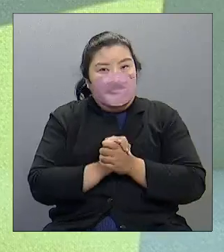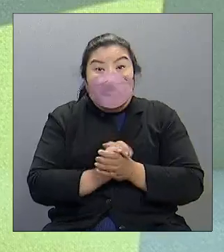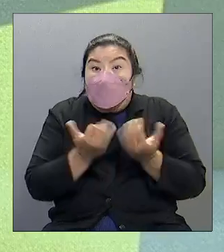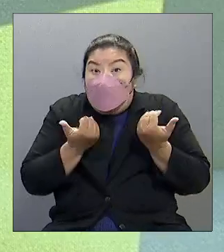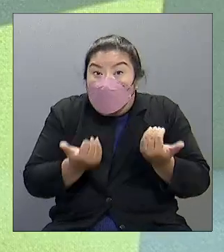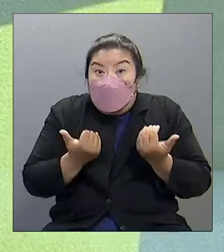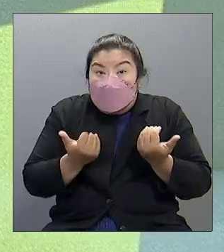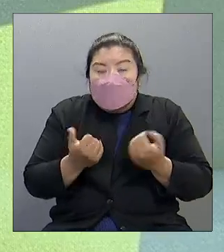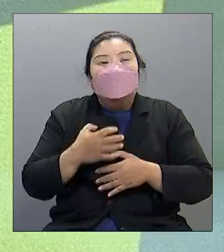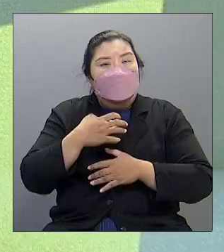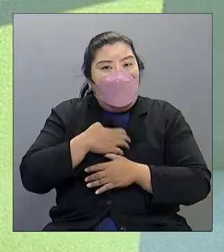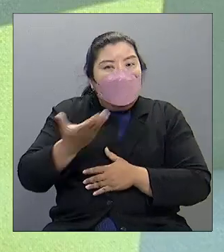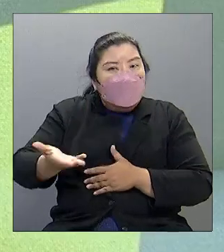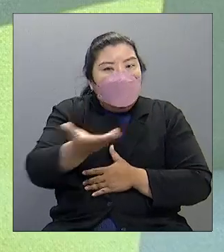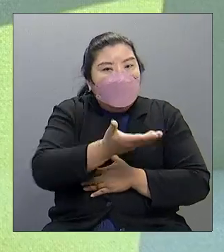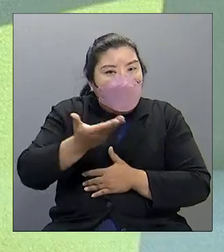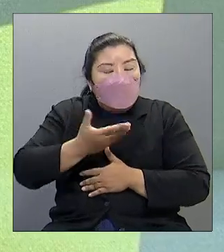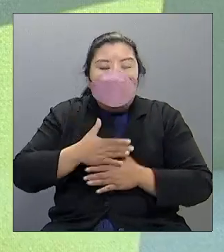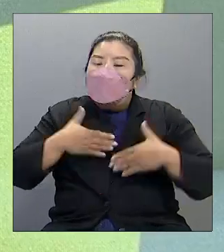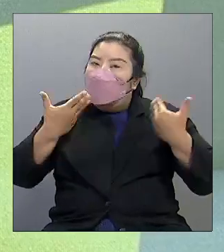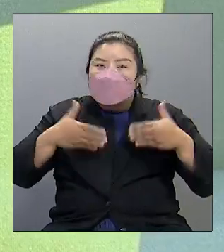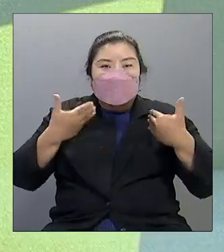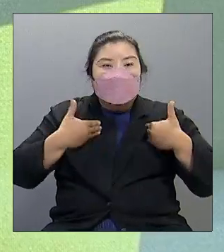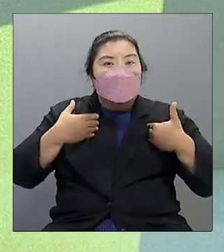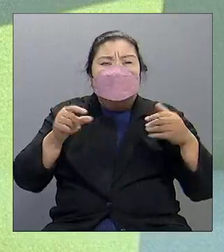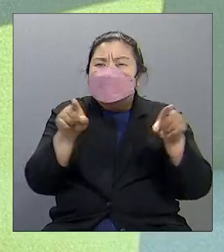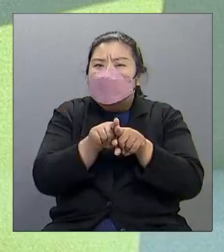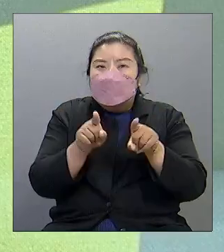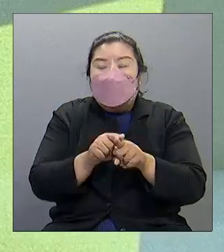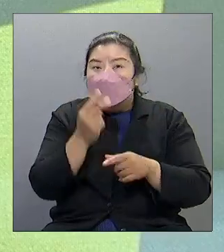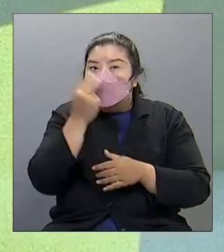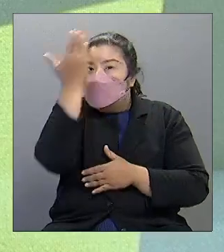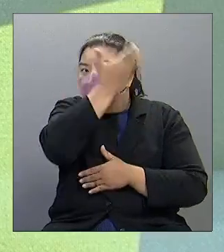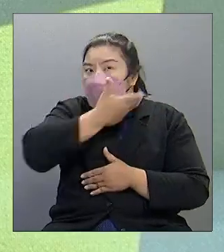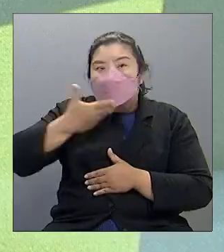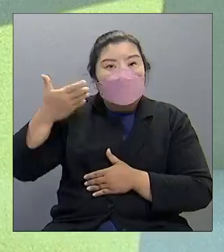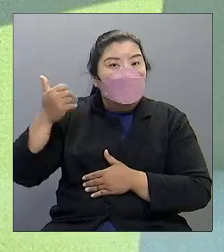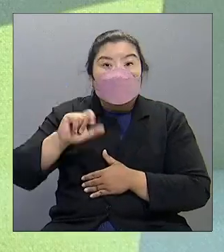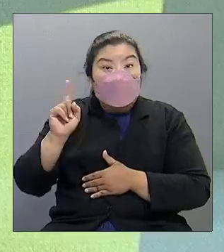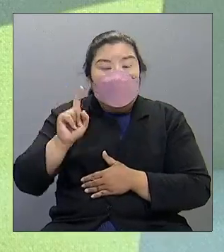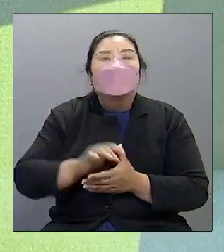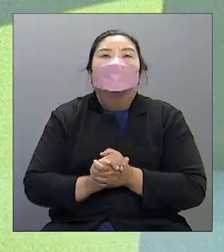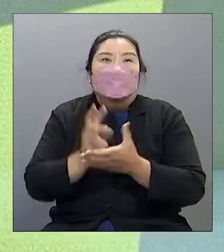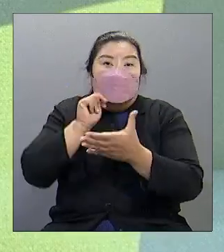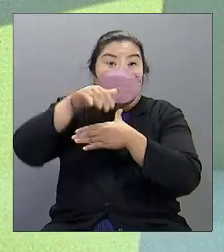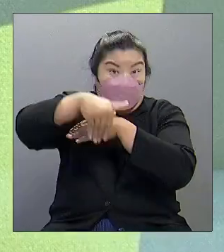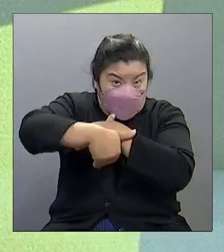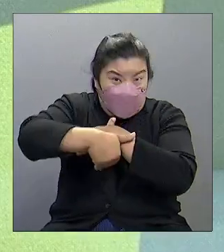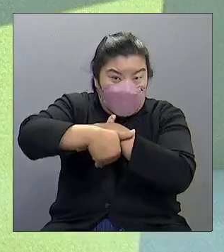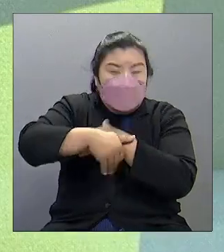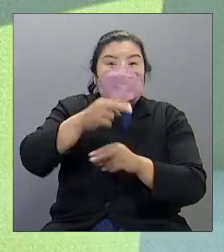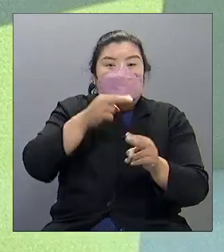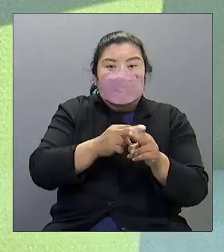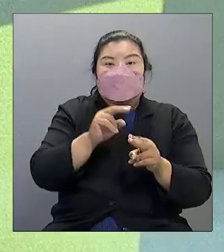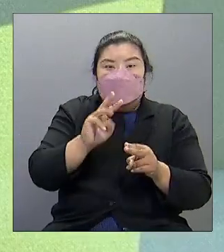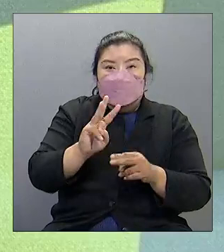นนี้ คณผชมเราจะพาไปซูกพร้มกดีกวากับบรยากาสวยๆนี่คือเป้ำตกตาดกวางสีค่ะ อย